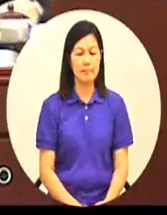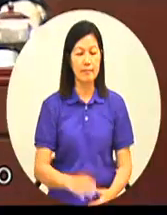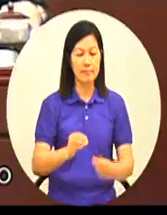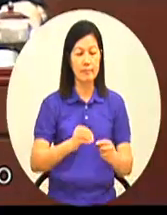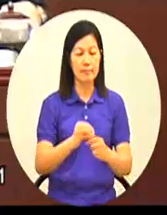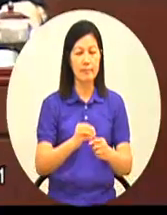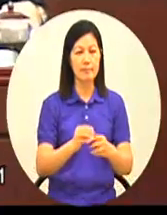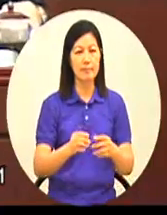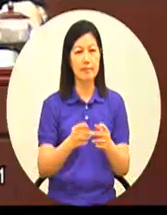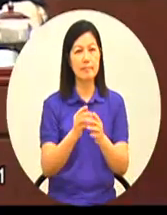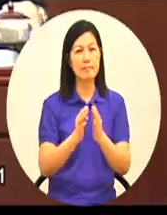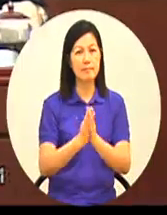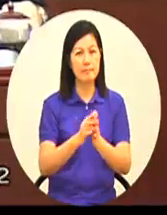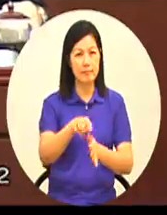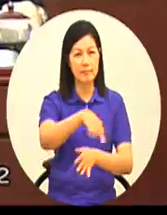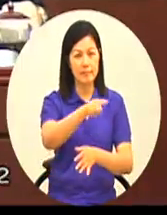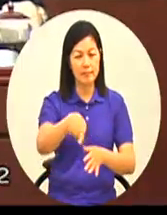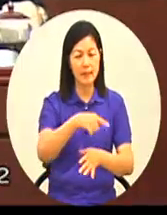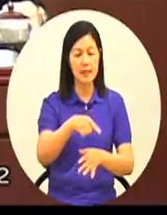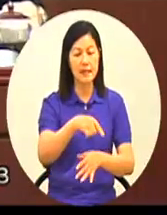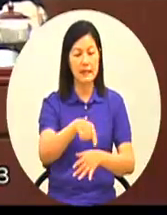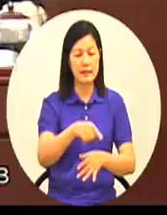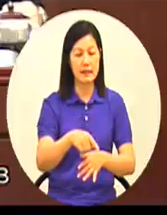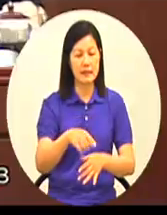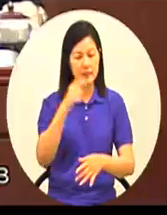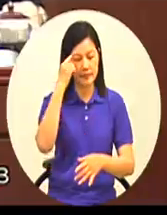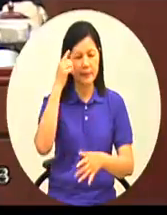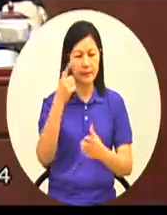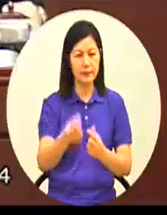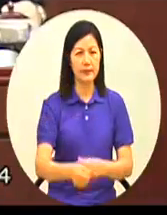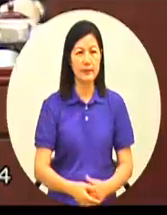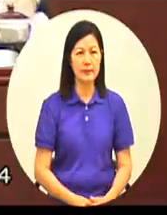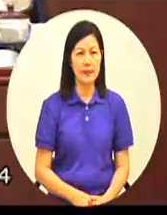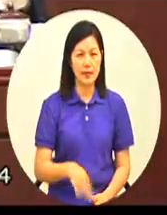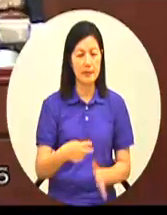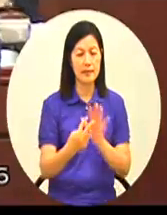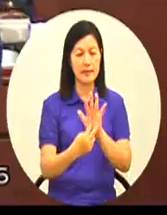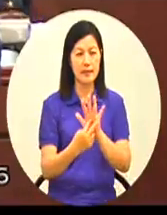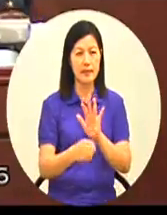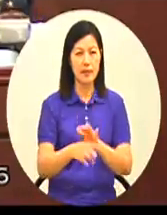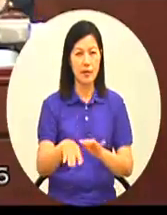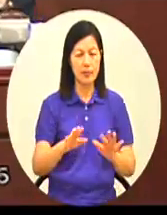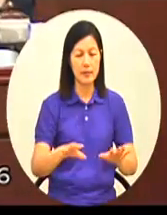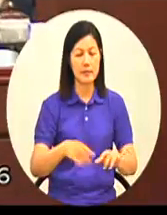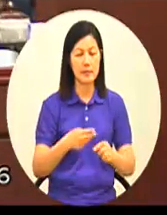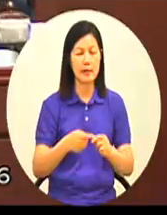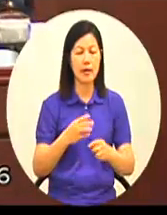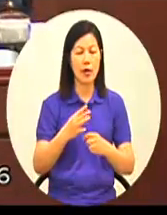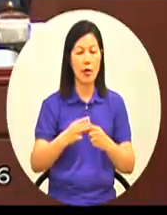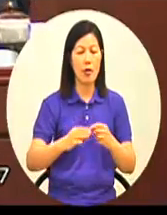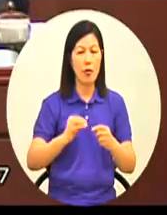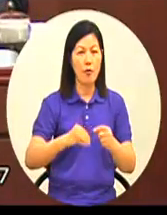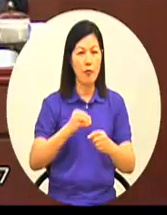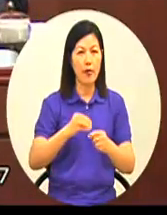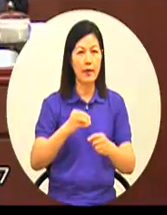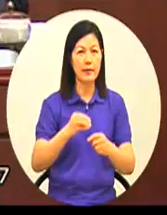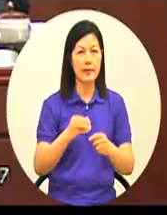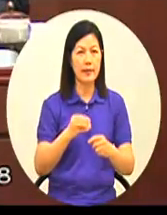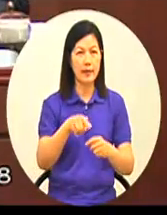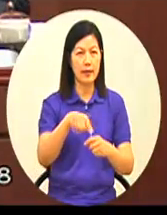的肯定哈。那我想先就人数上跟议员做一个说明。其实我们在今年办万年祭的时候，真正